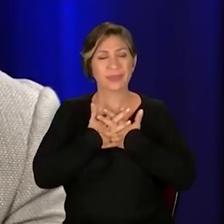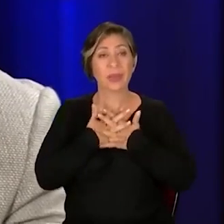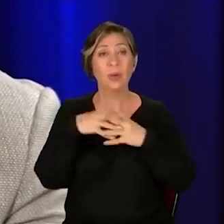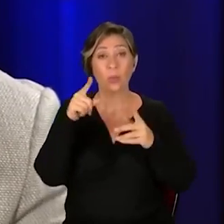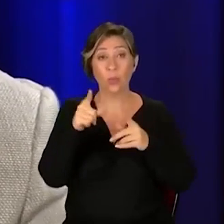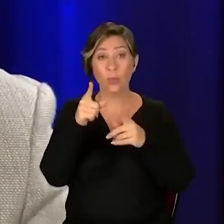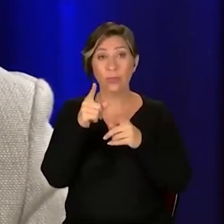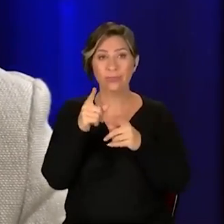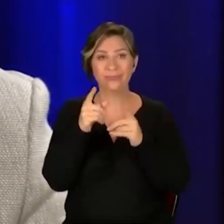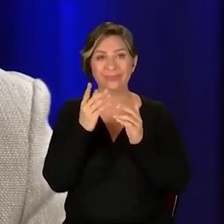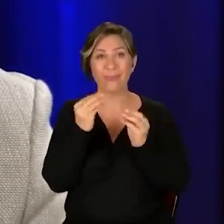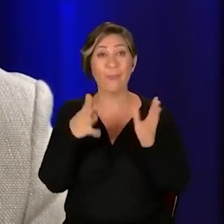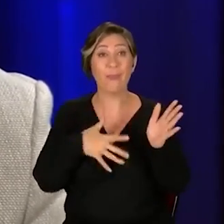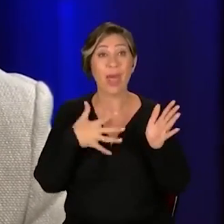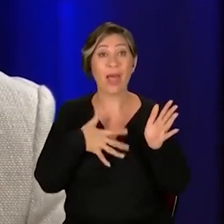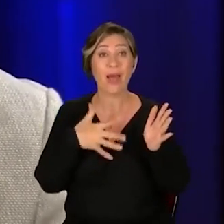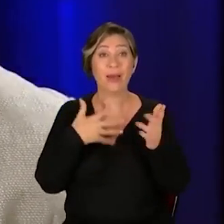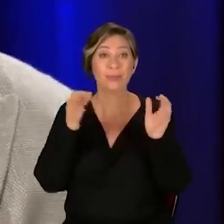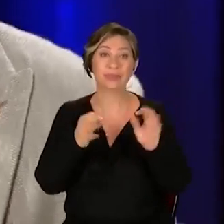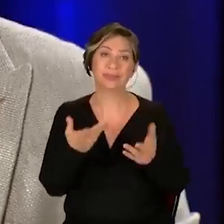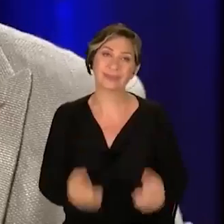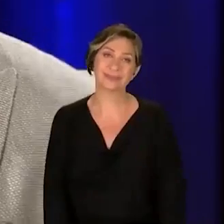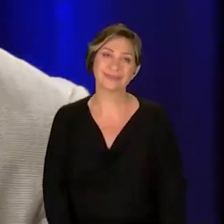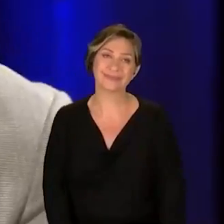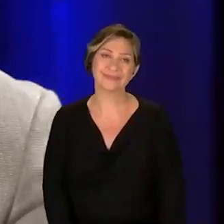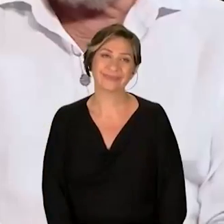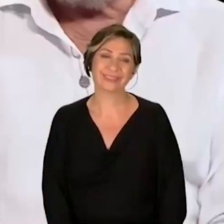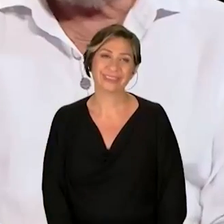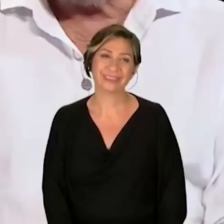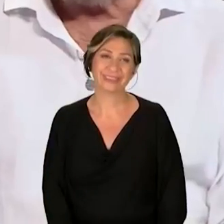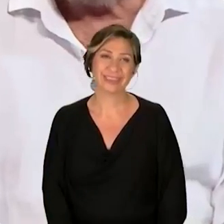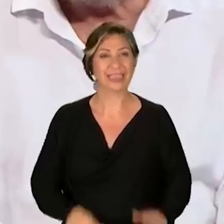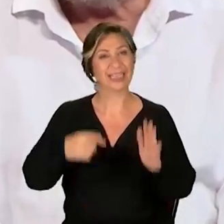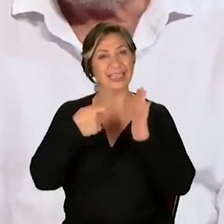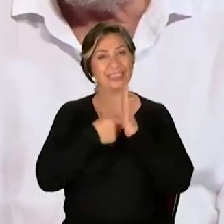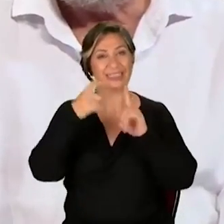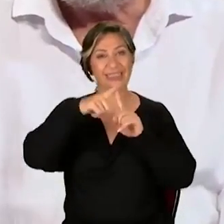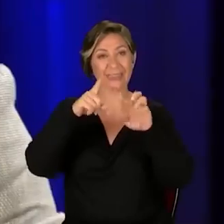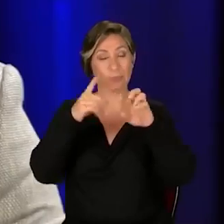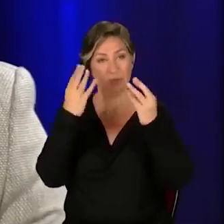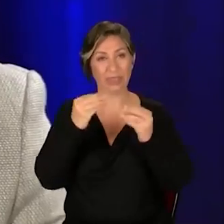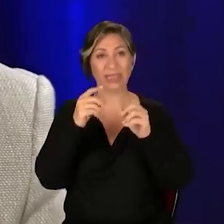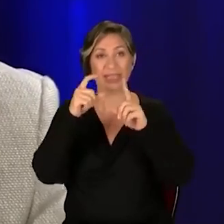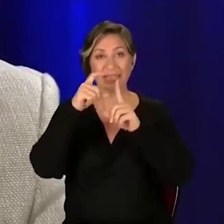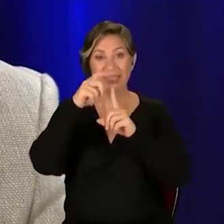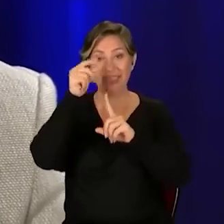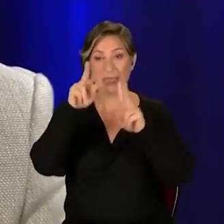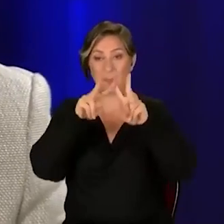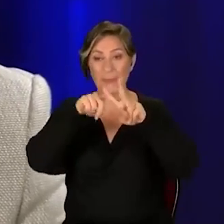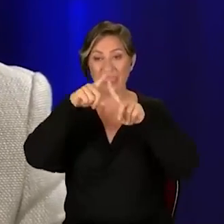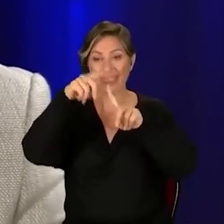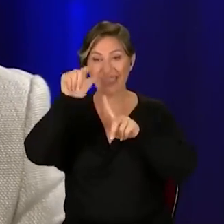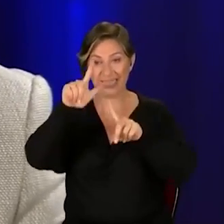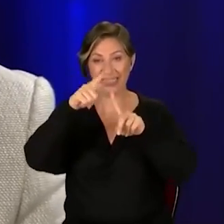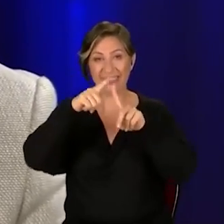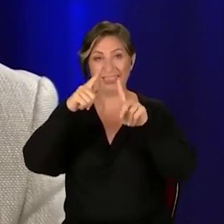Bu madde... Şimdi nasıl merak ettirdin ama. Ama ismini tıbbi olarak geçireyim. Dimetiltriptamin dediğimiz bir